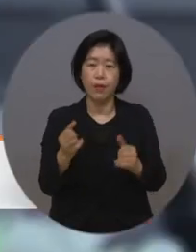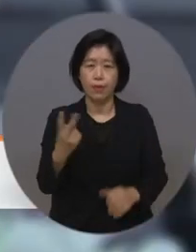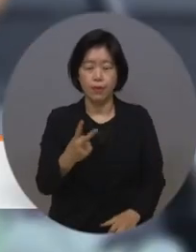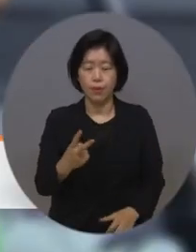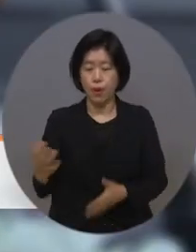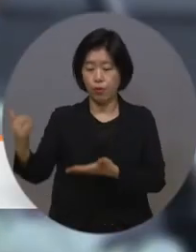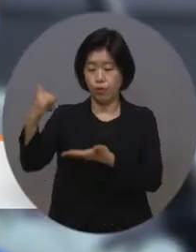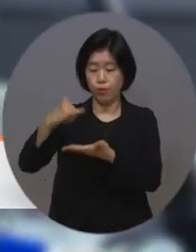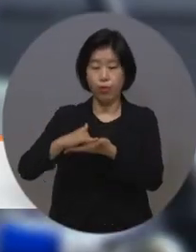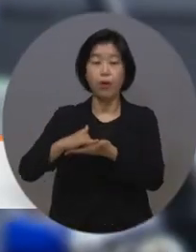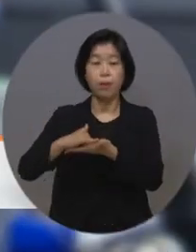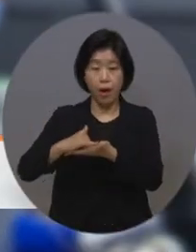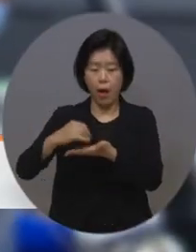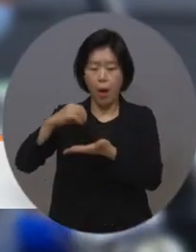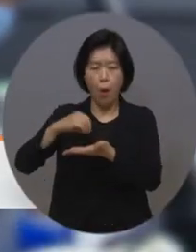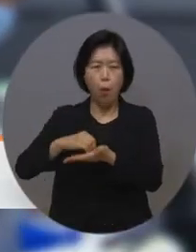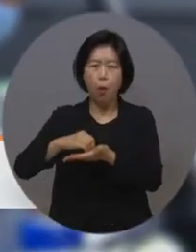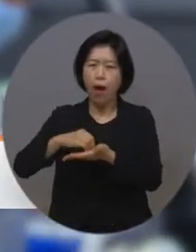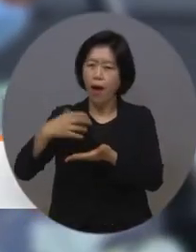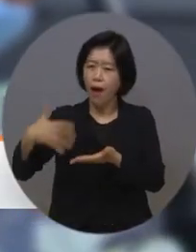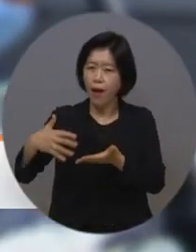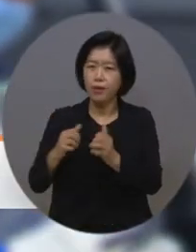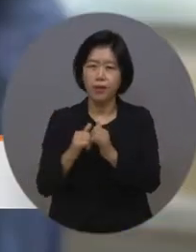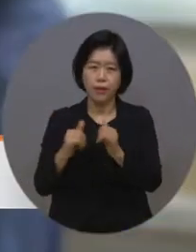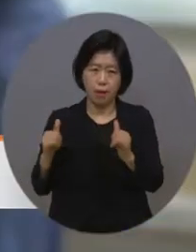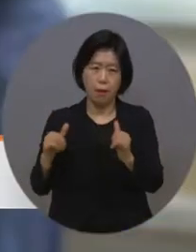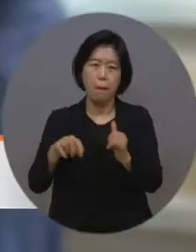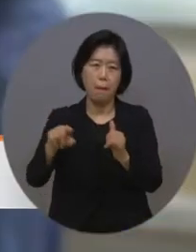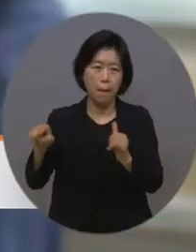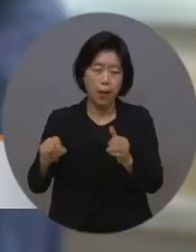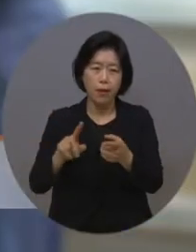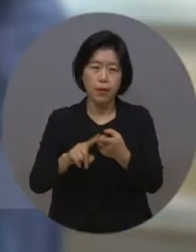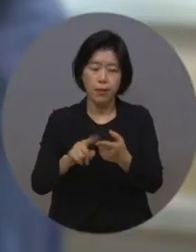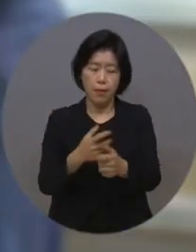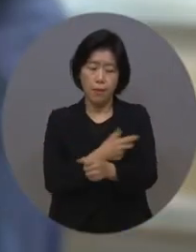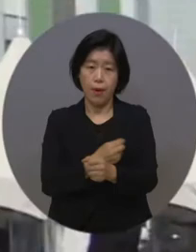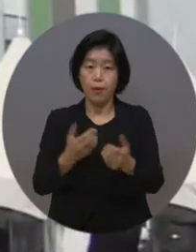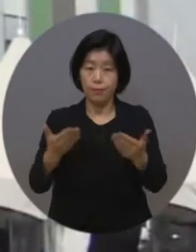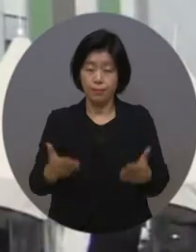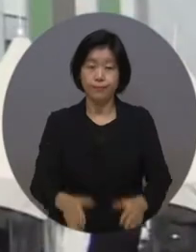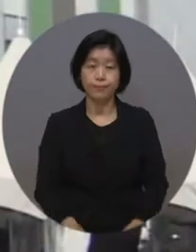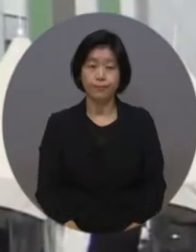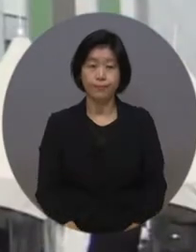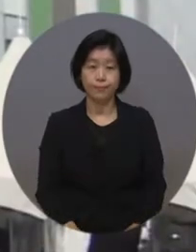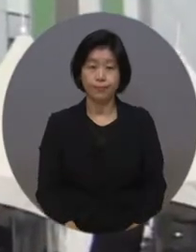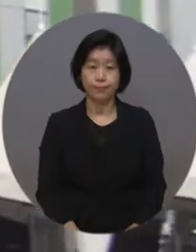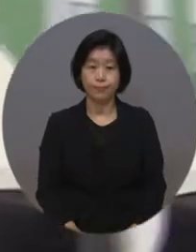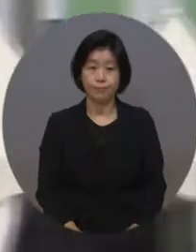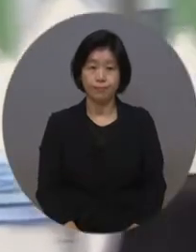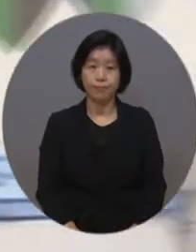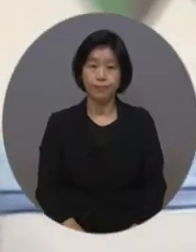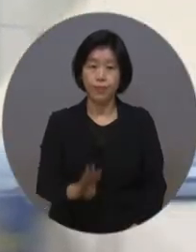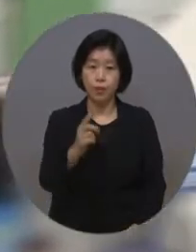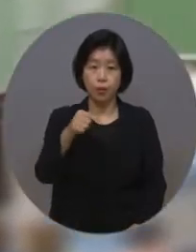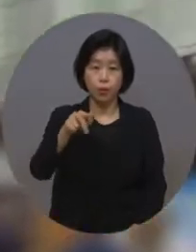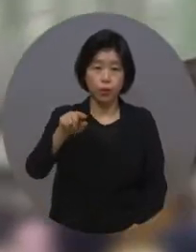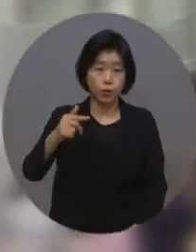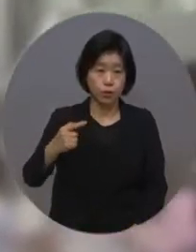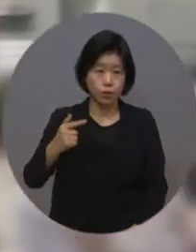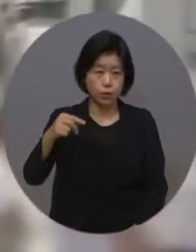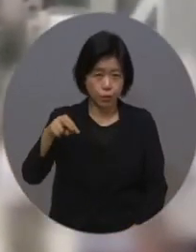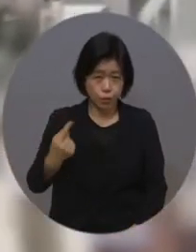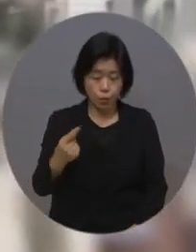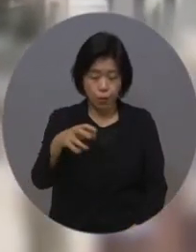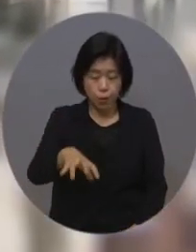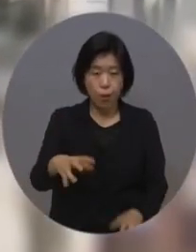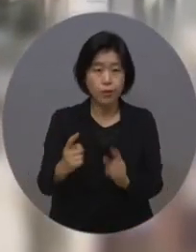없어 사전 예약이 불가능한 미등록 외국인에 대해서도 접종을 추진합니다. 대상자가 보건소에 현장 방문해